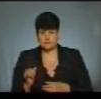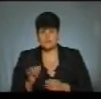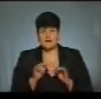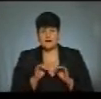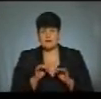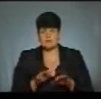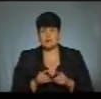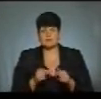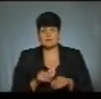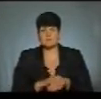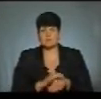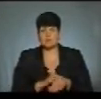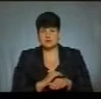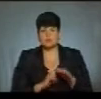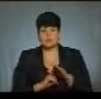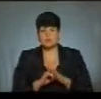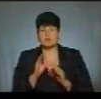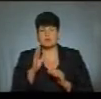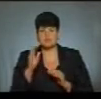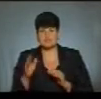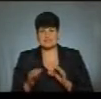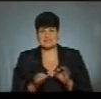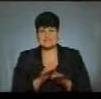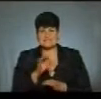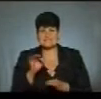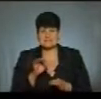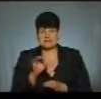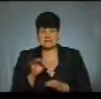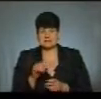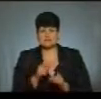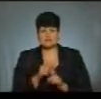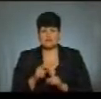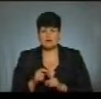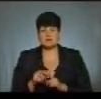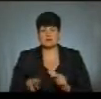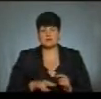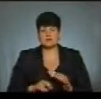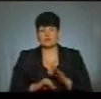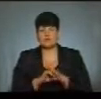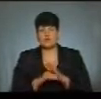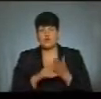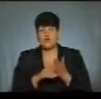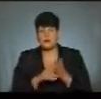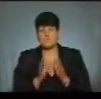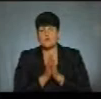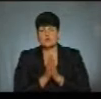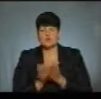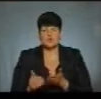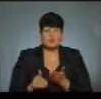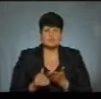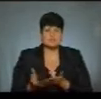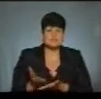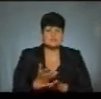організував благодійний фонд «Майбутнє сиріт». За словами директора фонду Андрія Назаренка, волонтери просять допомогти зібрати